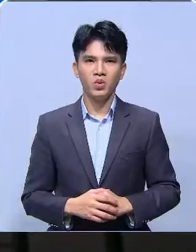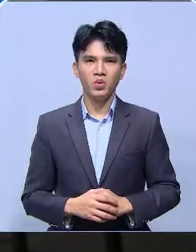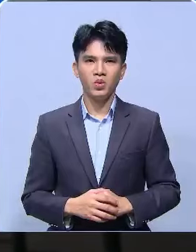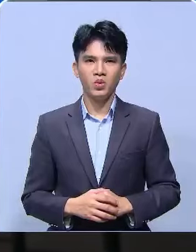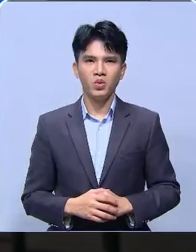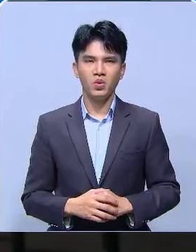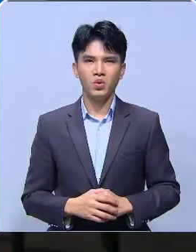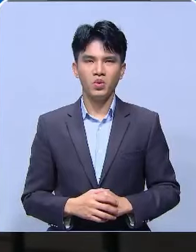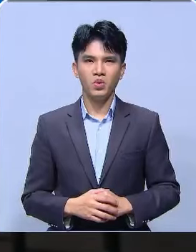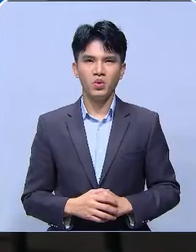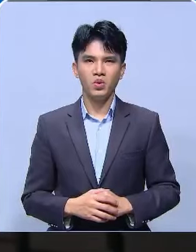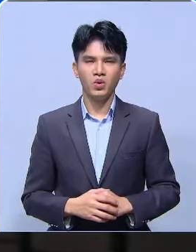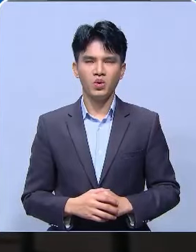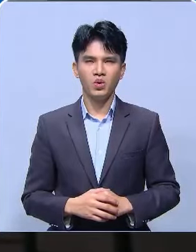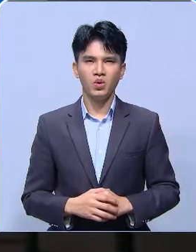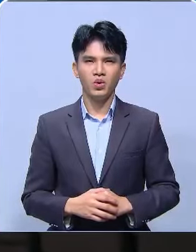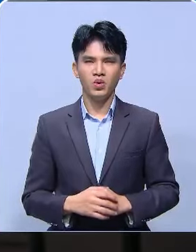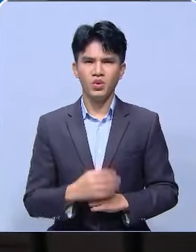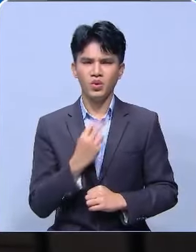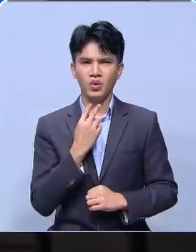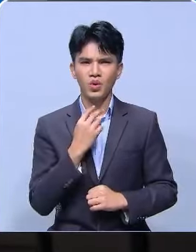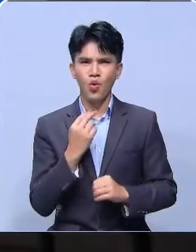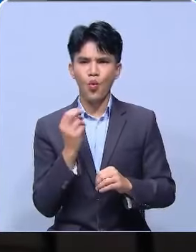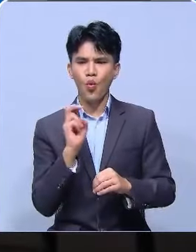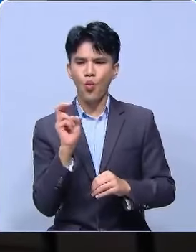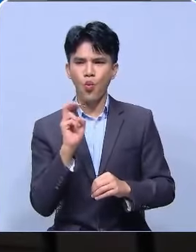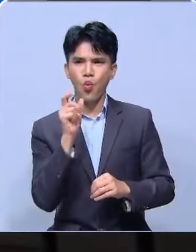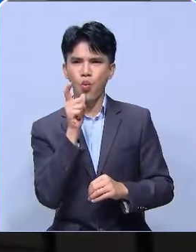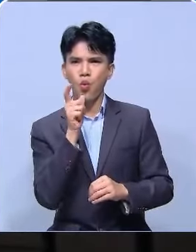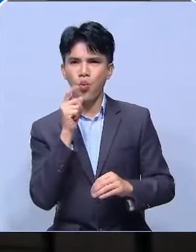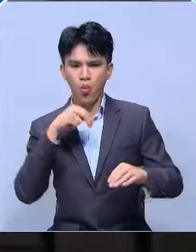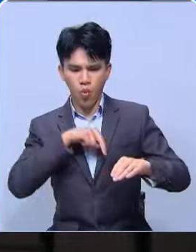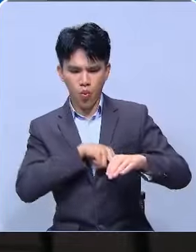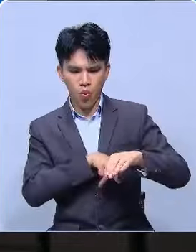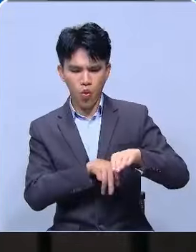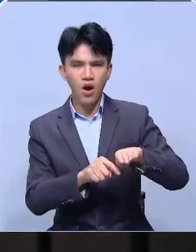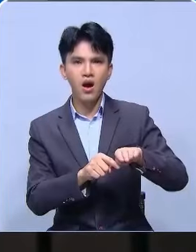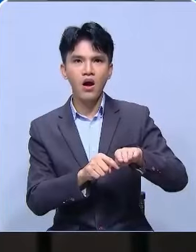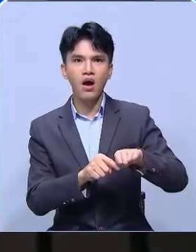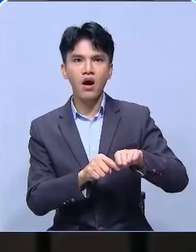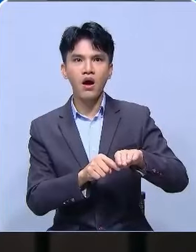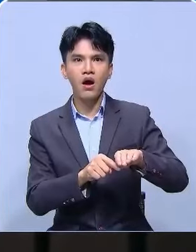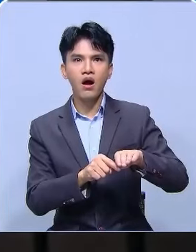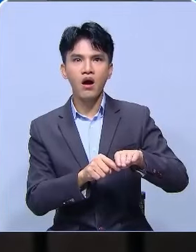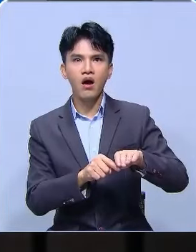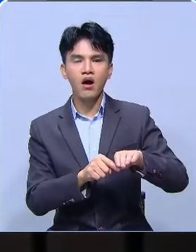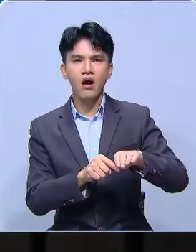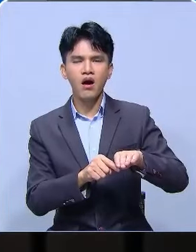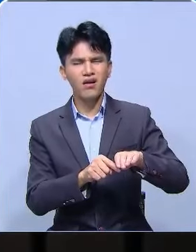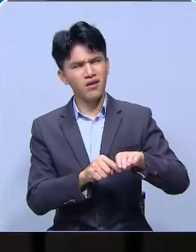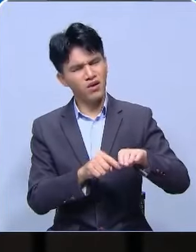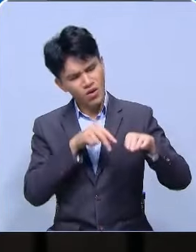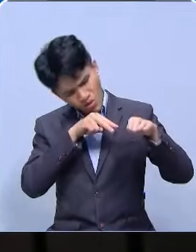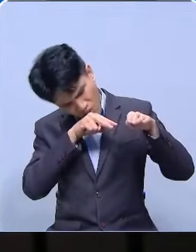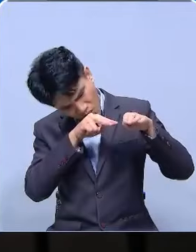มีคุณยายคนนึงขับผ่านเขาบอกว่าไอ้หนูงูตัวใหญ่เลยอยู่ใต้รถเองใช่ปะใหญ่เท่าขาเลยเขาก็ส่องดู